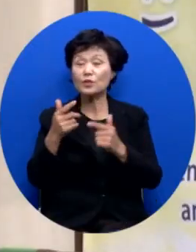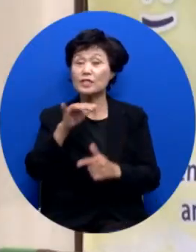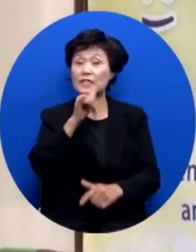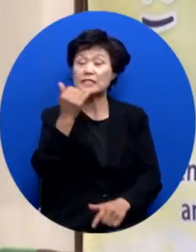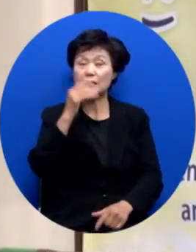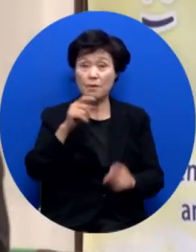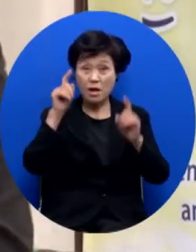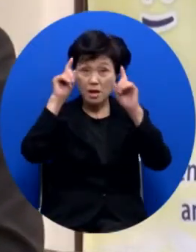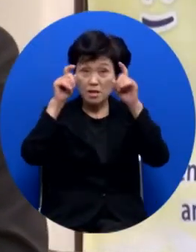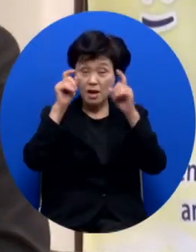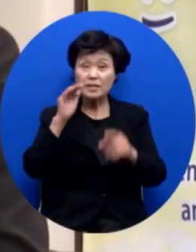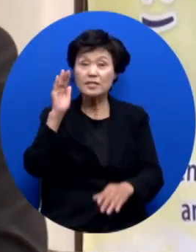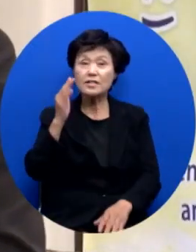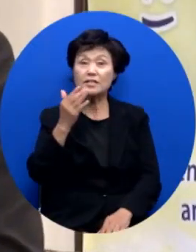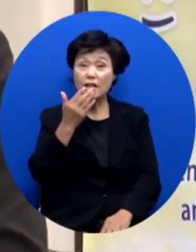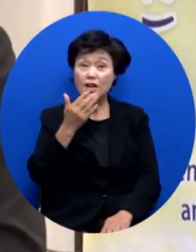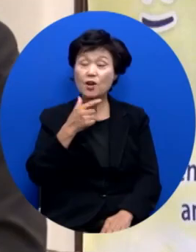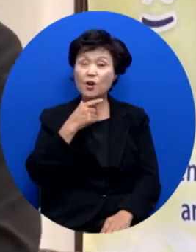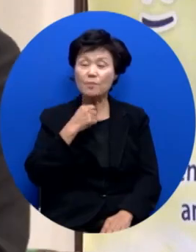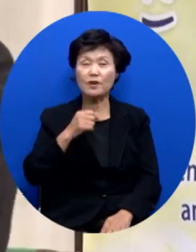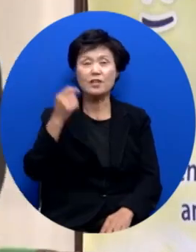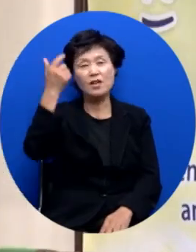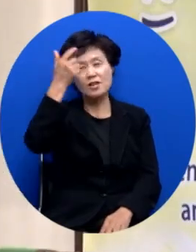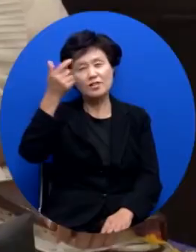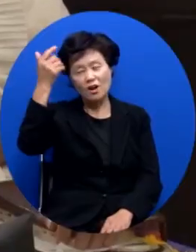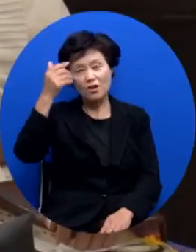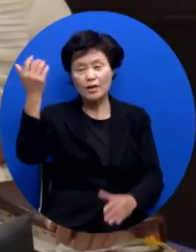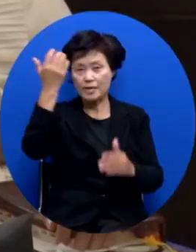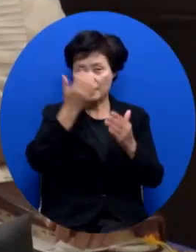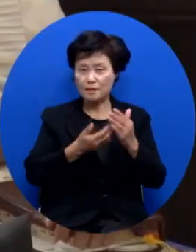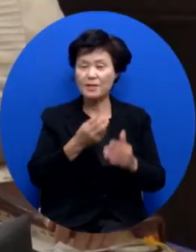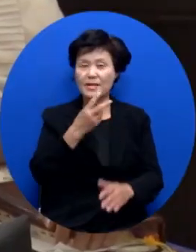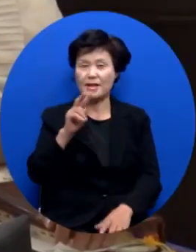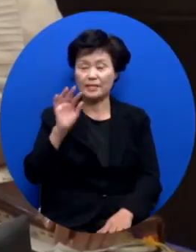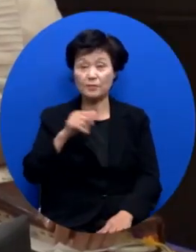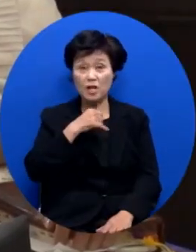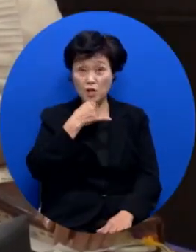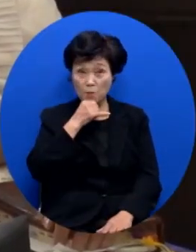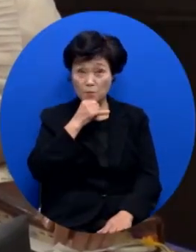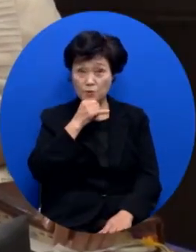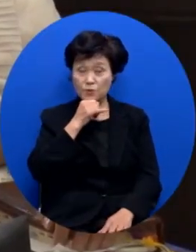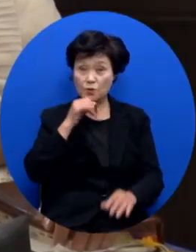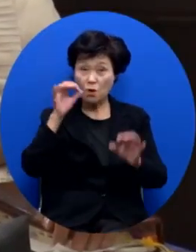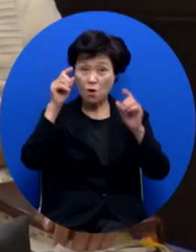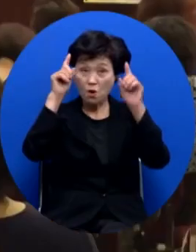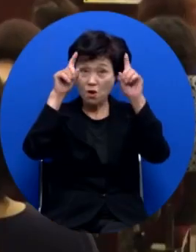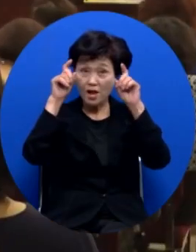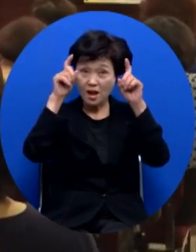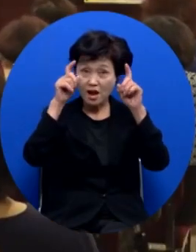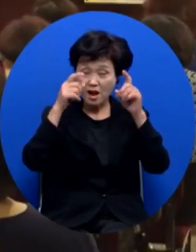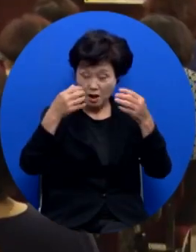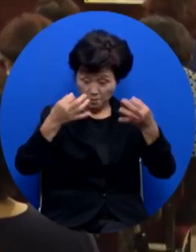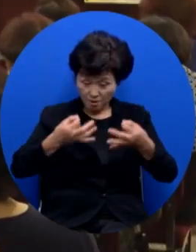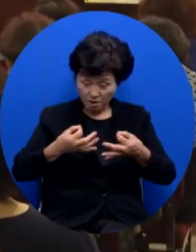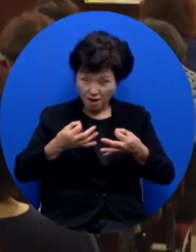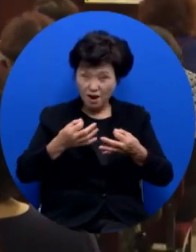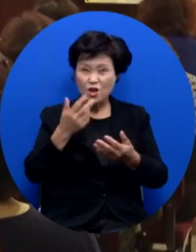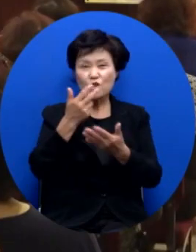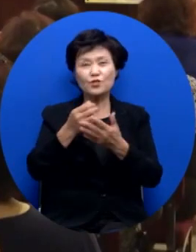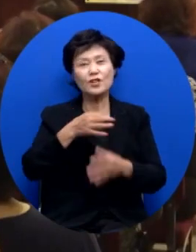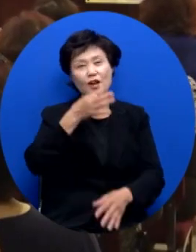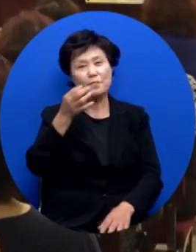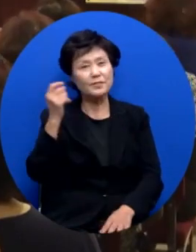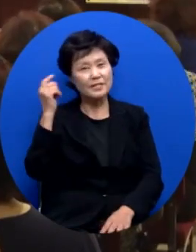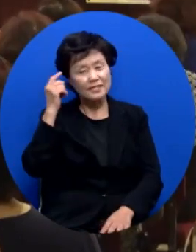반드시 성령이 임해야 한다고 강조하며 염소인지 양인지 하나님께 기도하고 주님의 음성을 듣는 성도들이 되자고